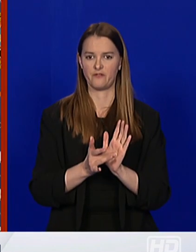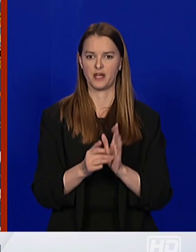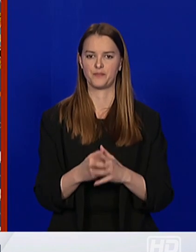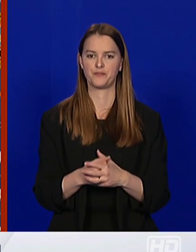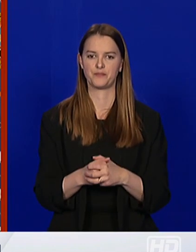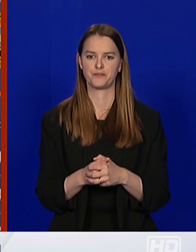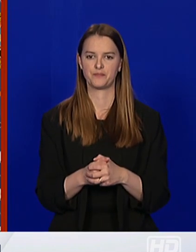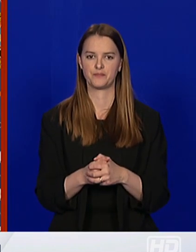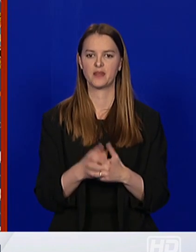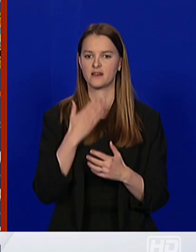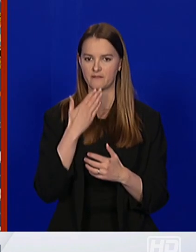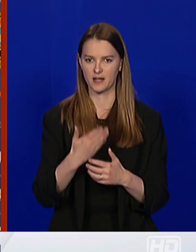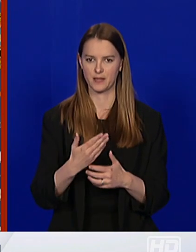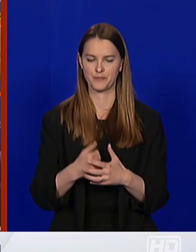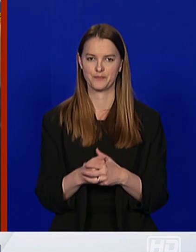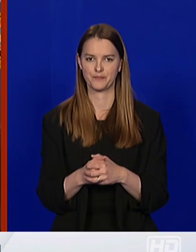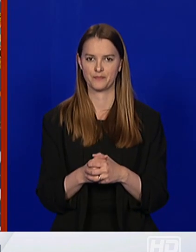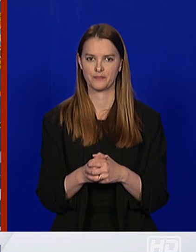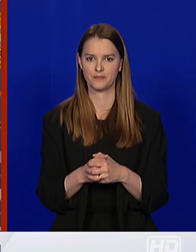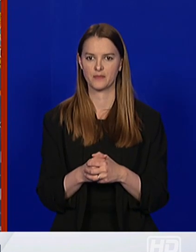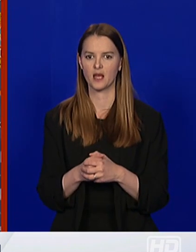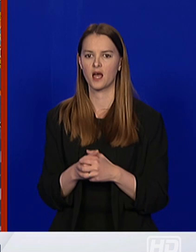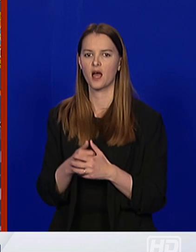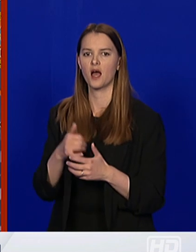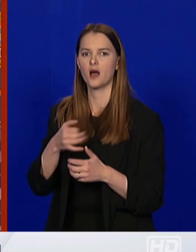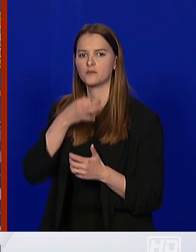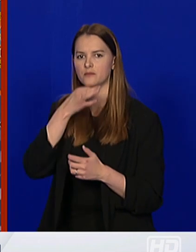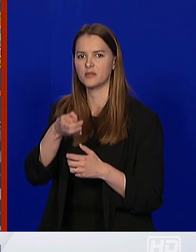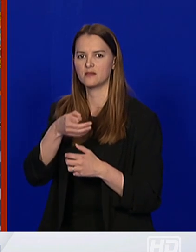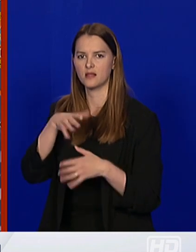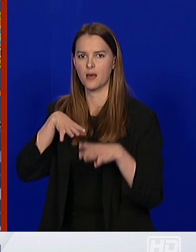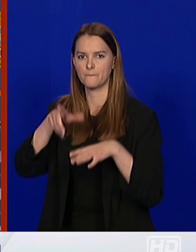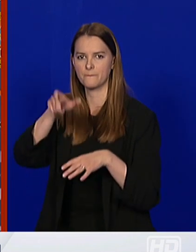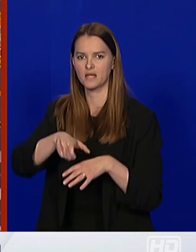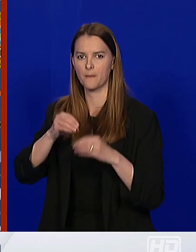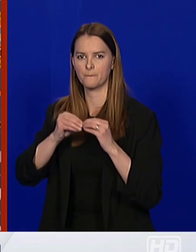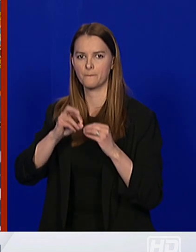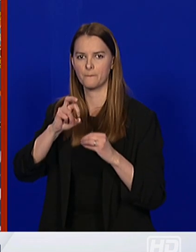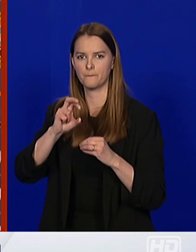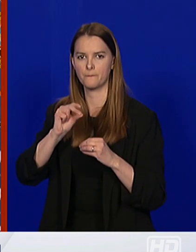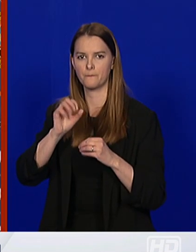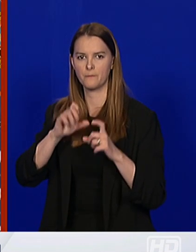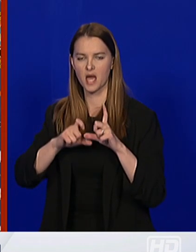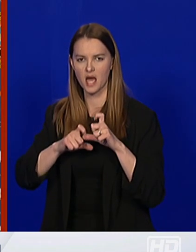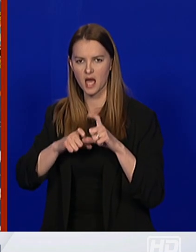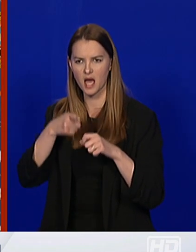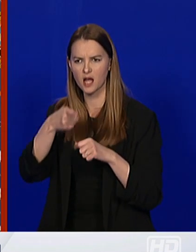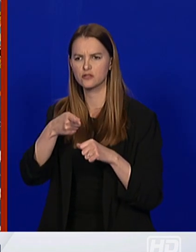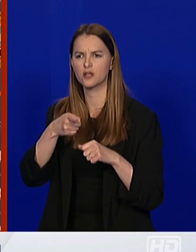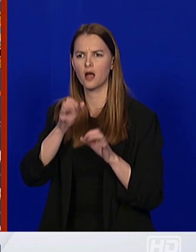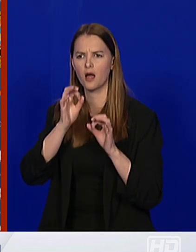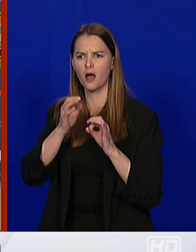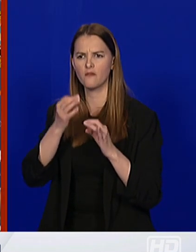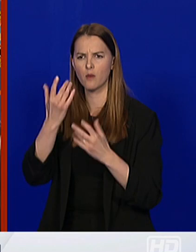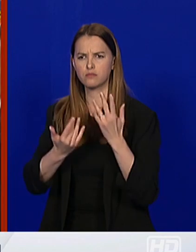ustanovama. Hvala. Pitanje za ministra Beroša. Uvodno ste nam iznijeli zanimljivu statistiku, usporednu statistiku